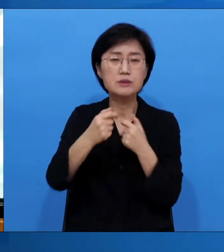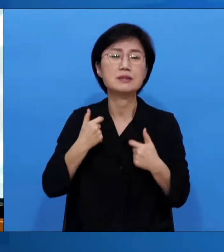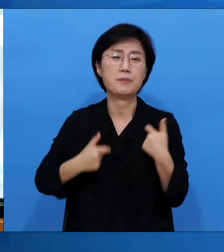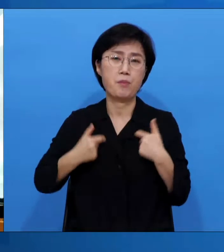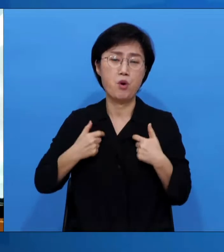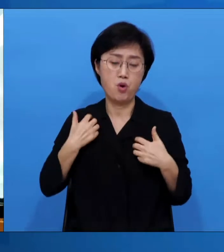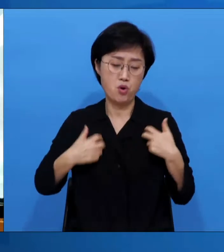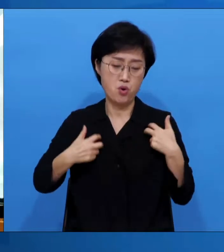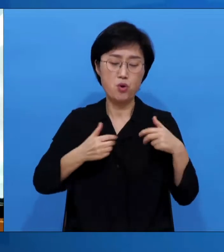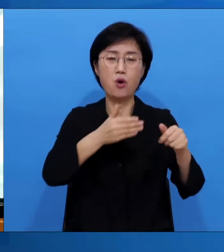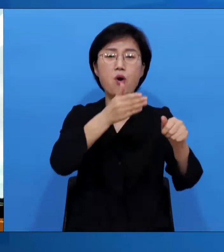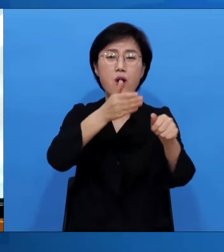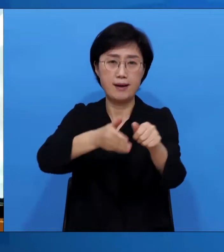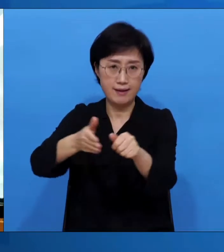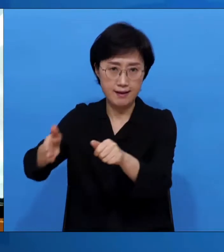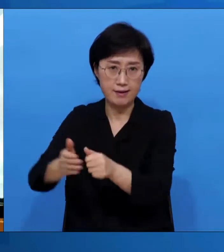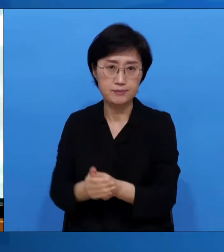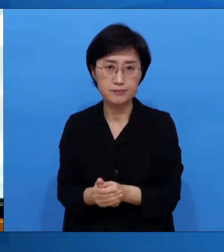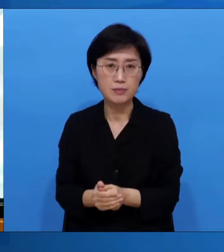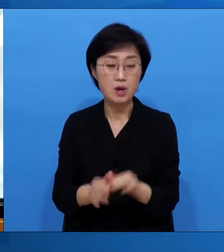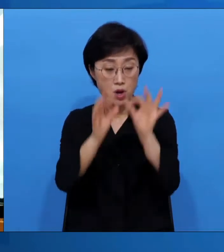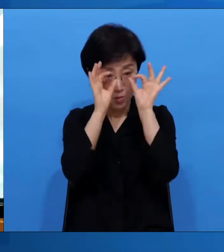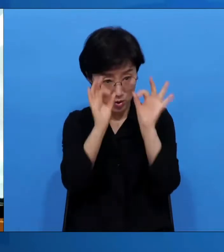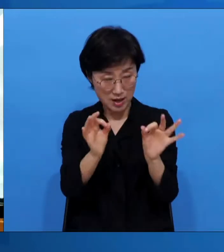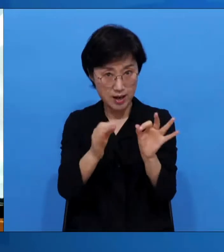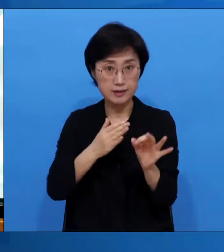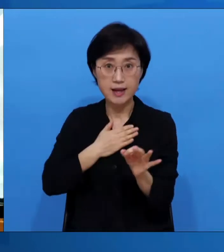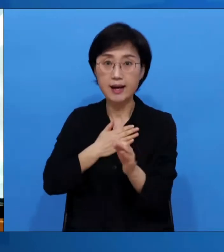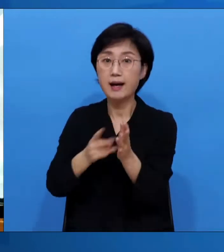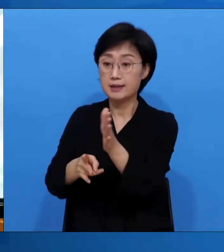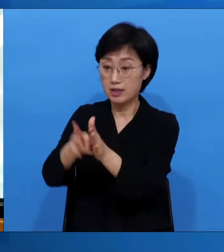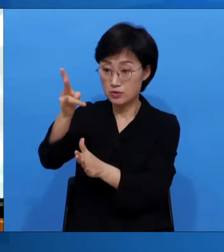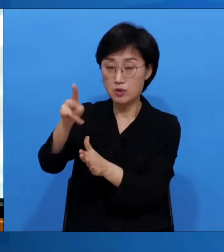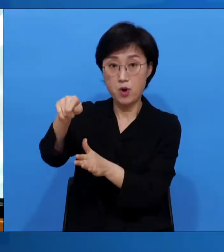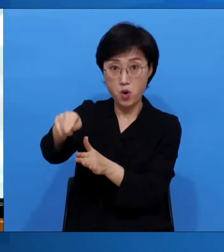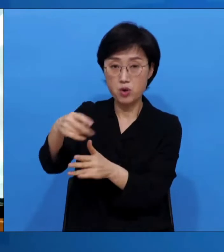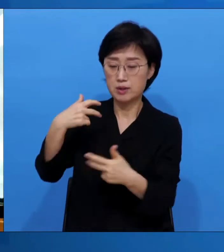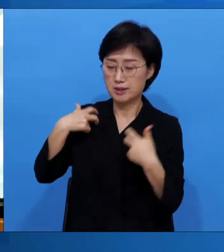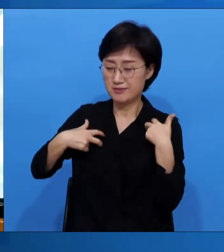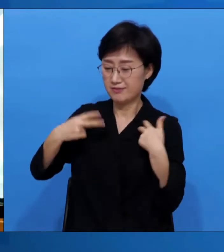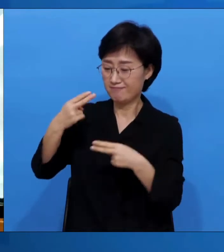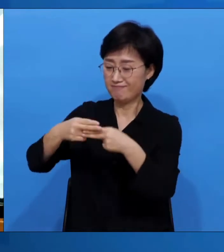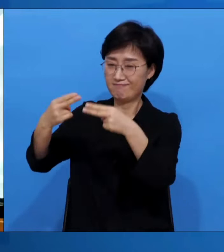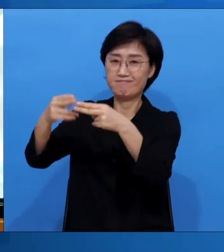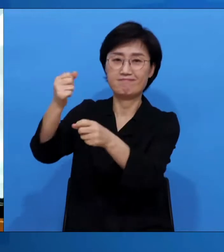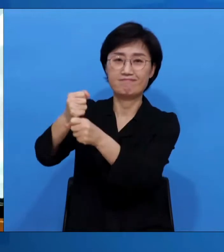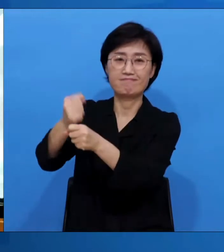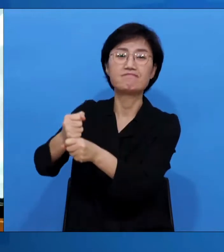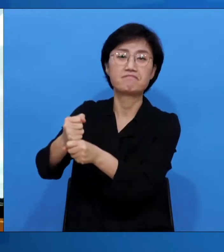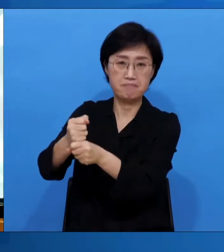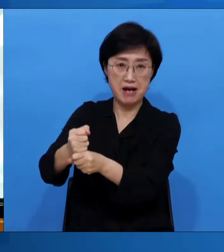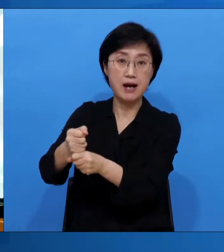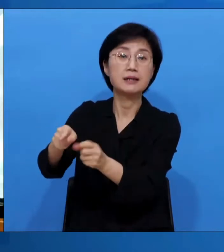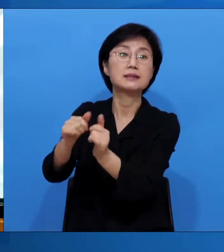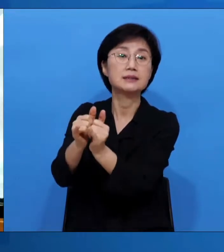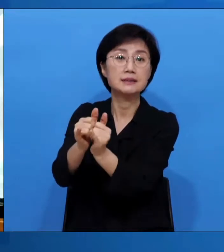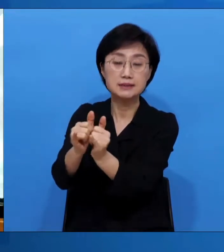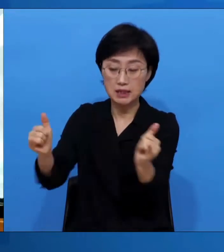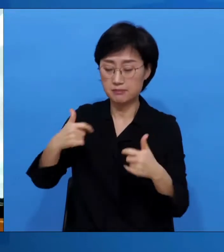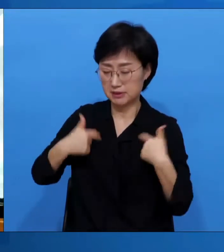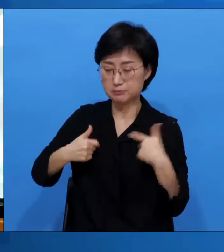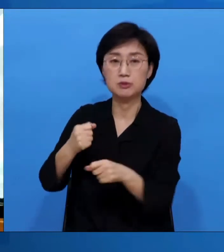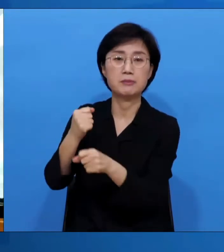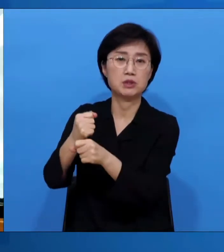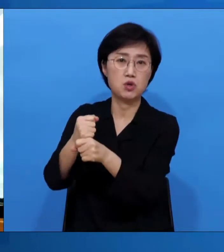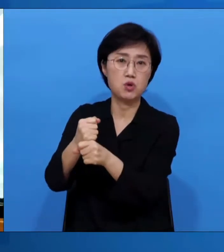영원히 기뻐하며 즐거워할지니라. 보라 내가 예루살렘을 즐거운 성으로 창조하며 그 백성을 기쁨으로